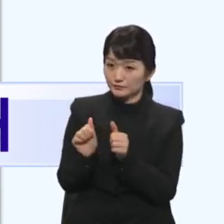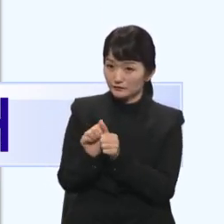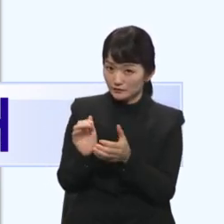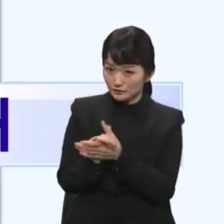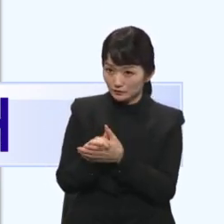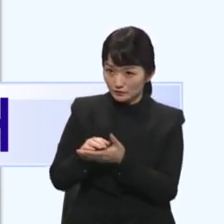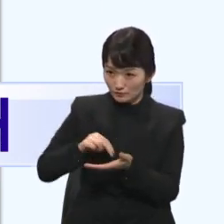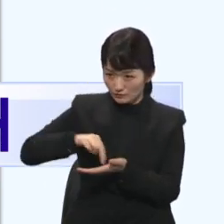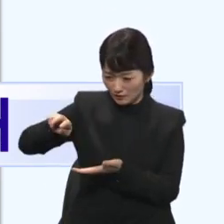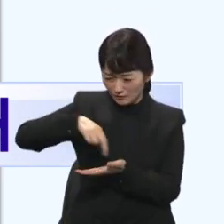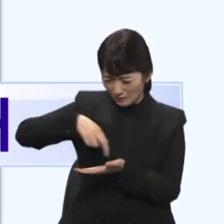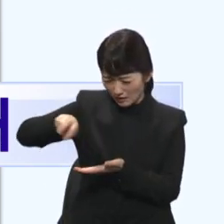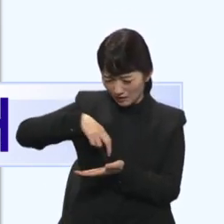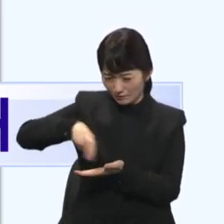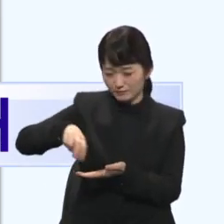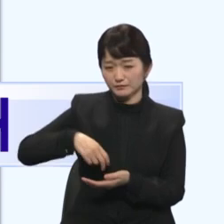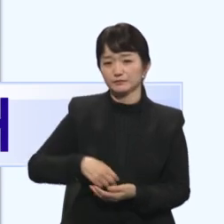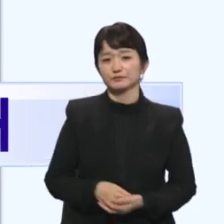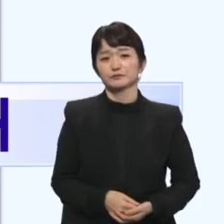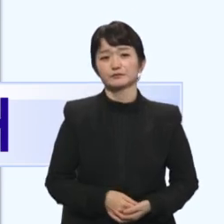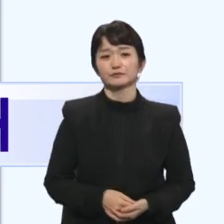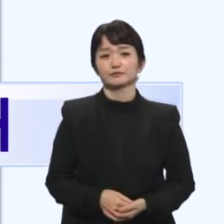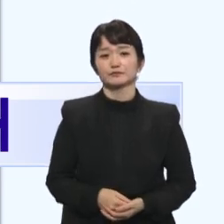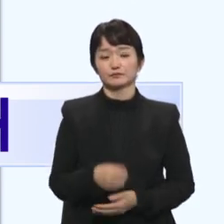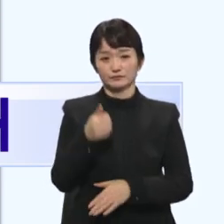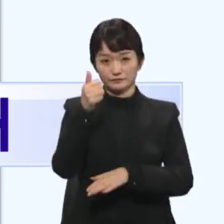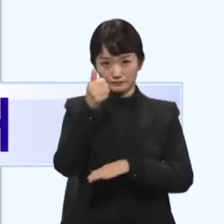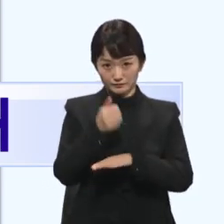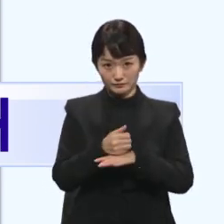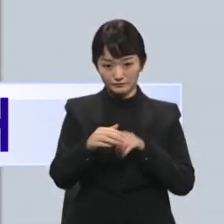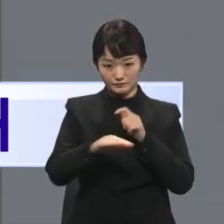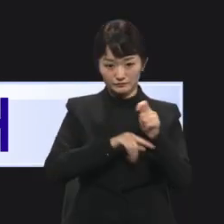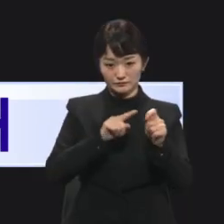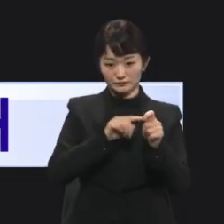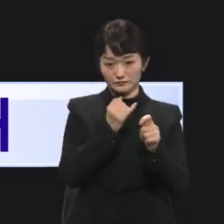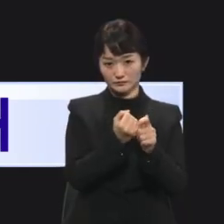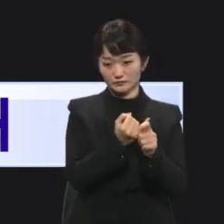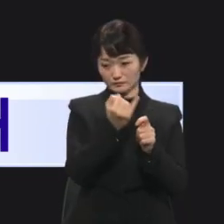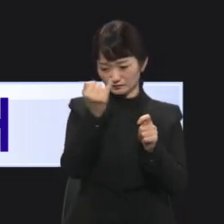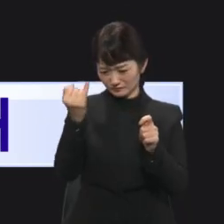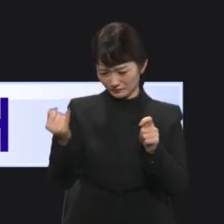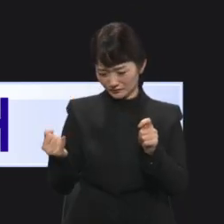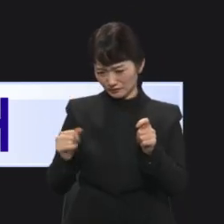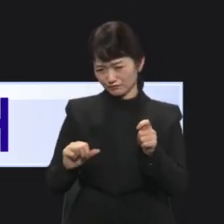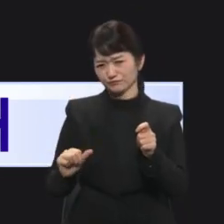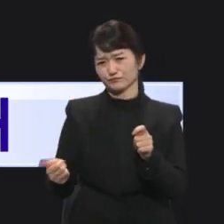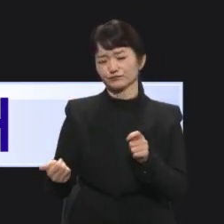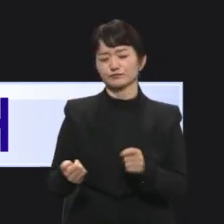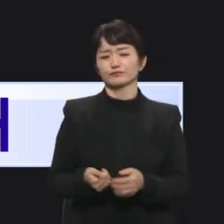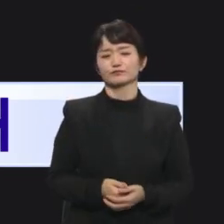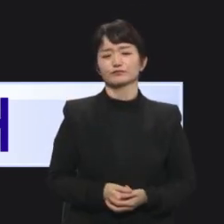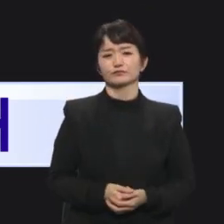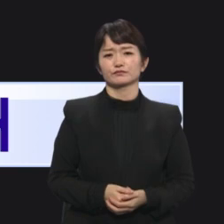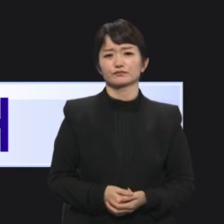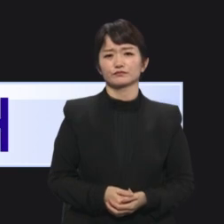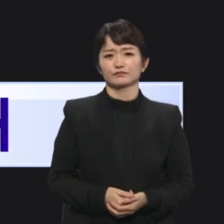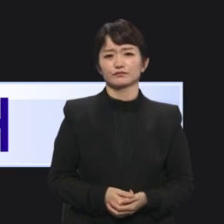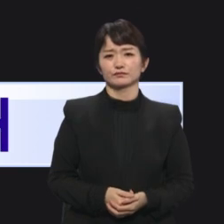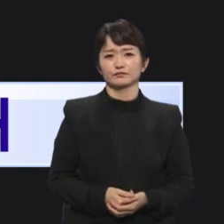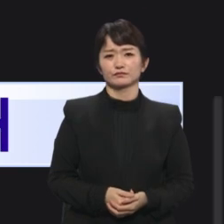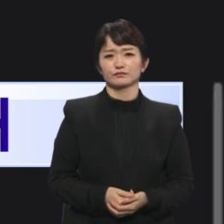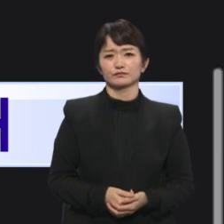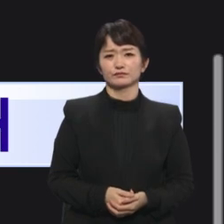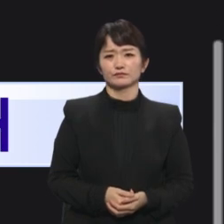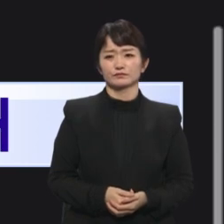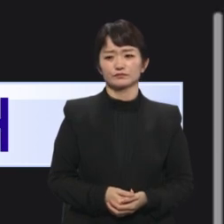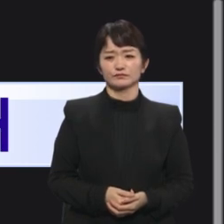을을 수밖에 없죠 그러다 결국에는 급기에 택시에서 뛰어내리는 안타까운 상황이 벌어졌던 건데